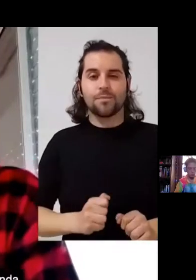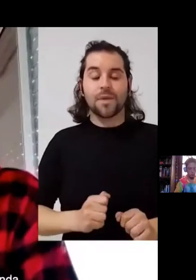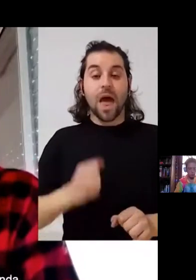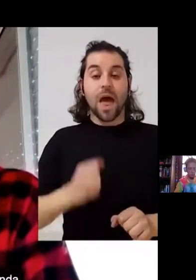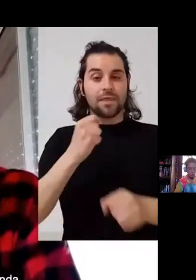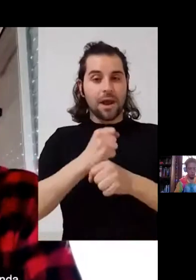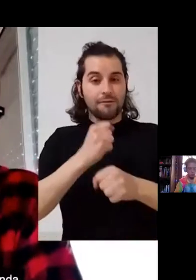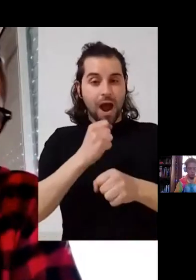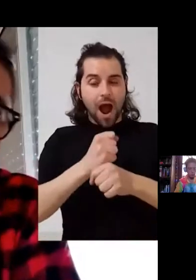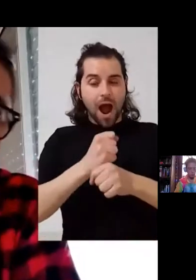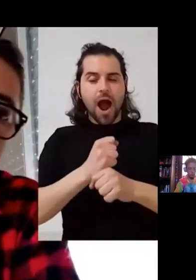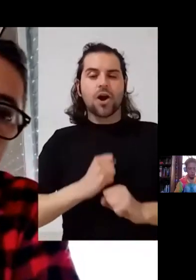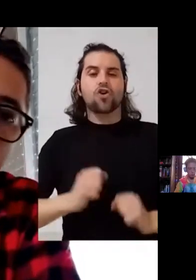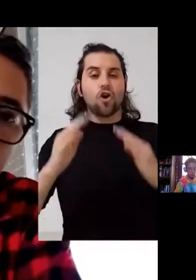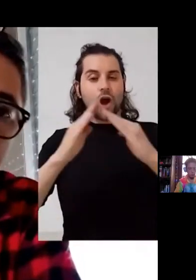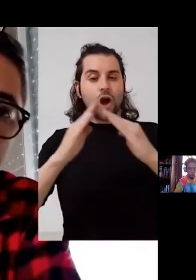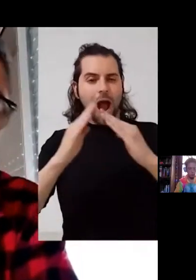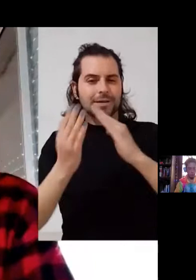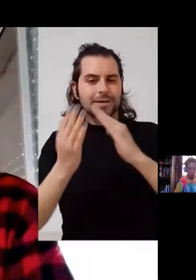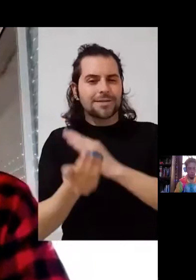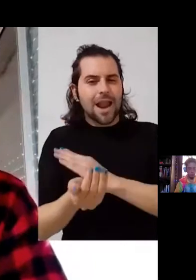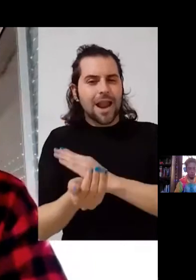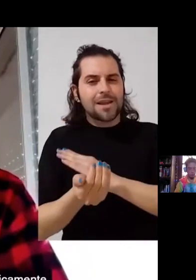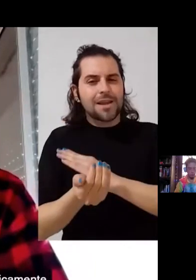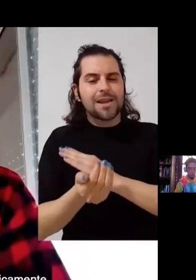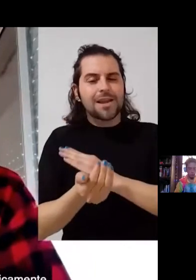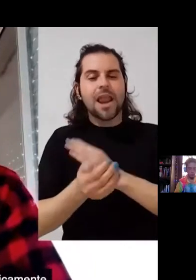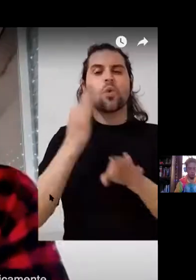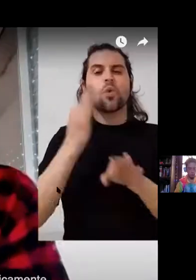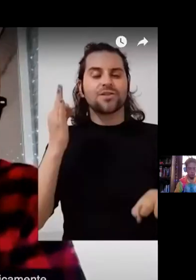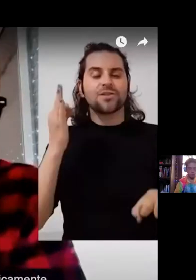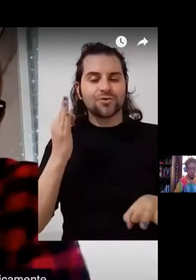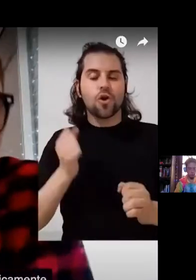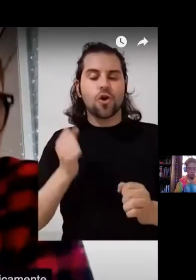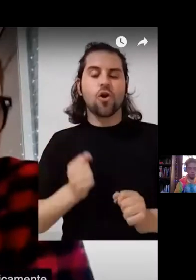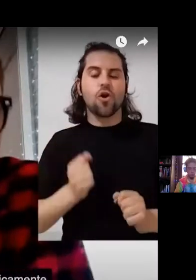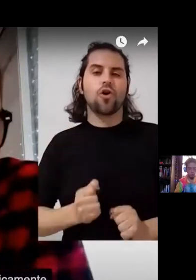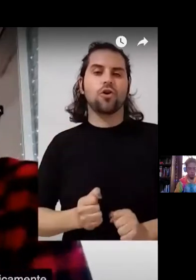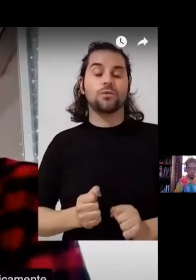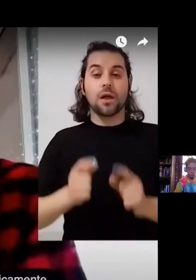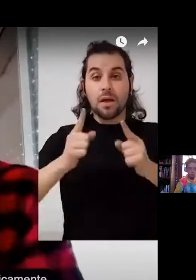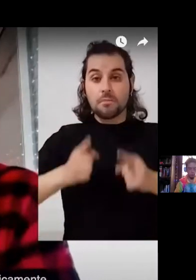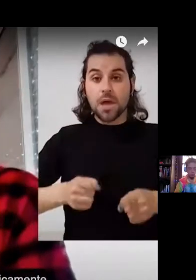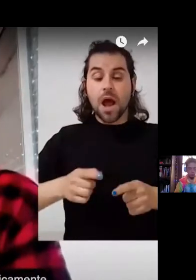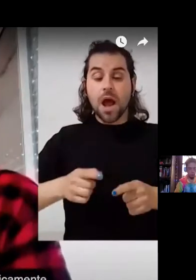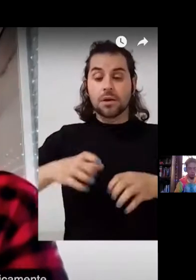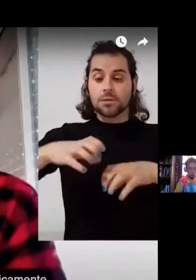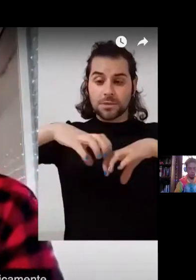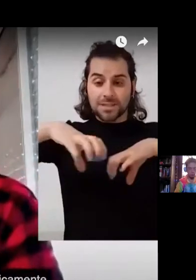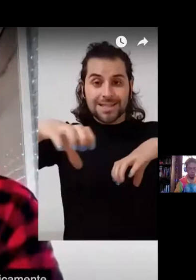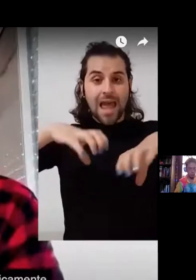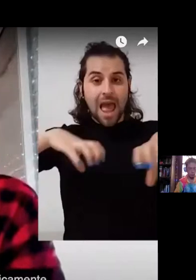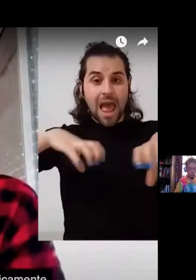variables comme l'accès à l'emploi, l'accès au logement, l'accès à l'éducation. l'accès aux dispositifs